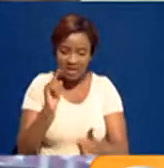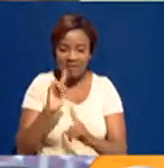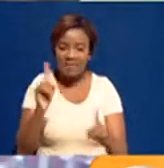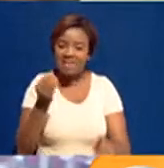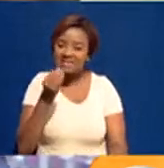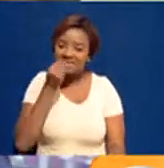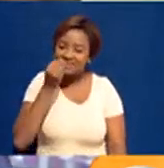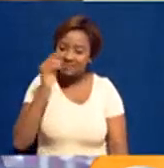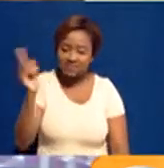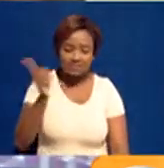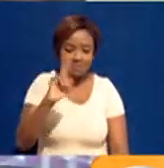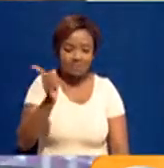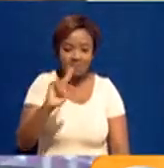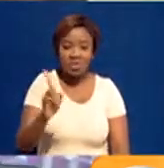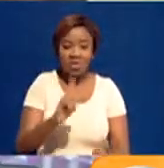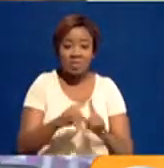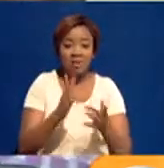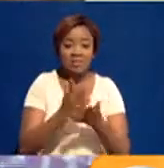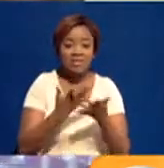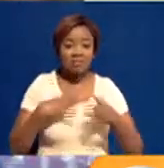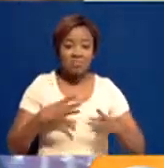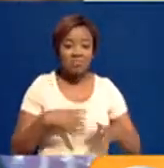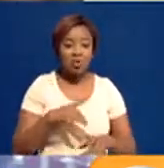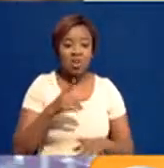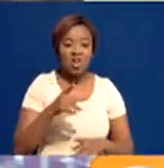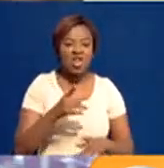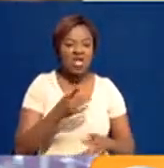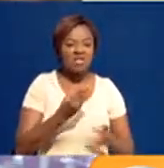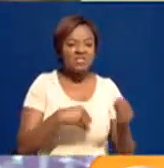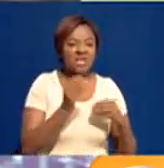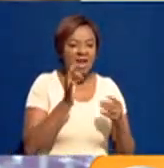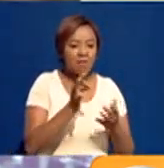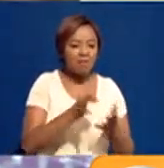watu anakunywa pombe, anakuja